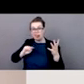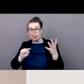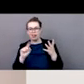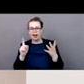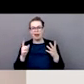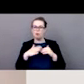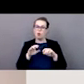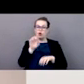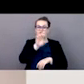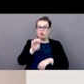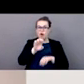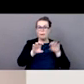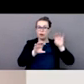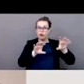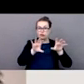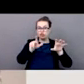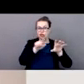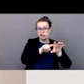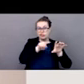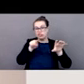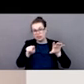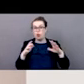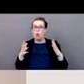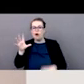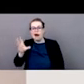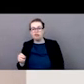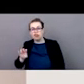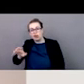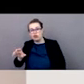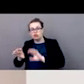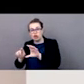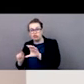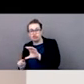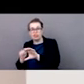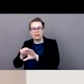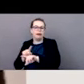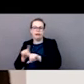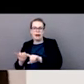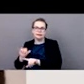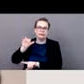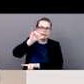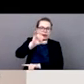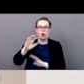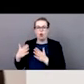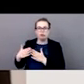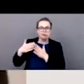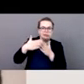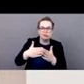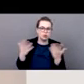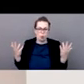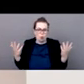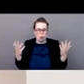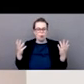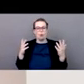été sujets à ce type de trafic d'un pays vers l'Europe pour une exploitation du